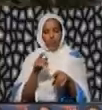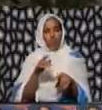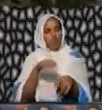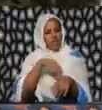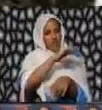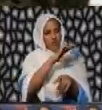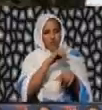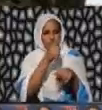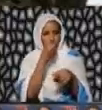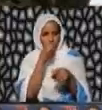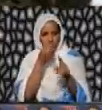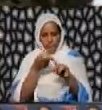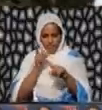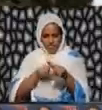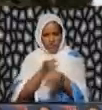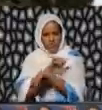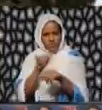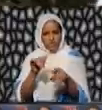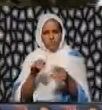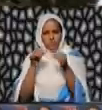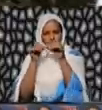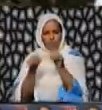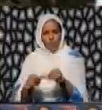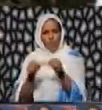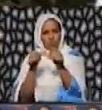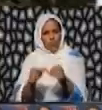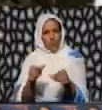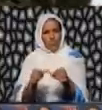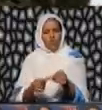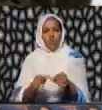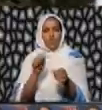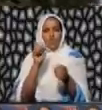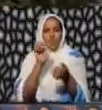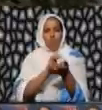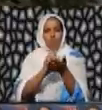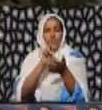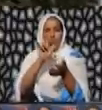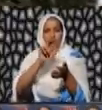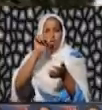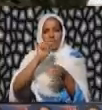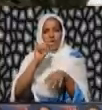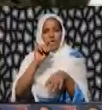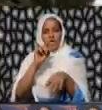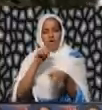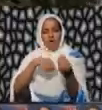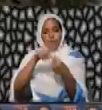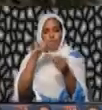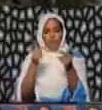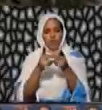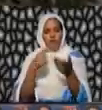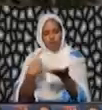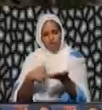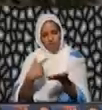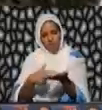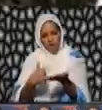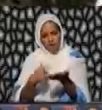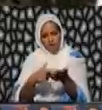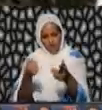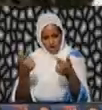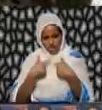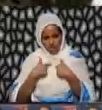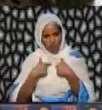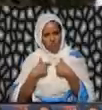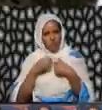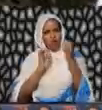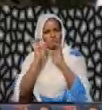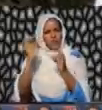ያችን ይበላና ሄዶ እዛሽ ነው የሚኖረው። ይሄንን እንዲህ ሲል የሆነ እዛ ከኦሞራቴ የመጡ ልጆች ያወሩኛል። እንደዚህ አይነት ተጥሎ